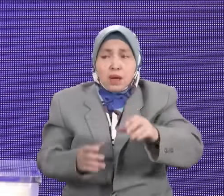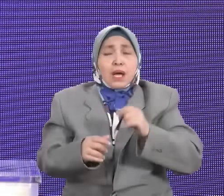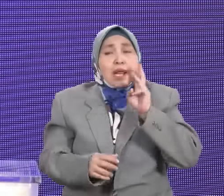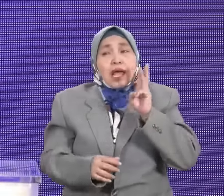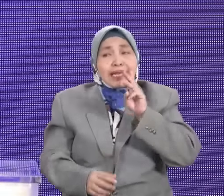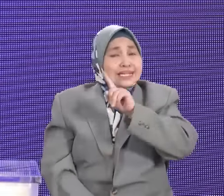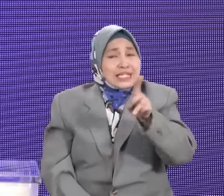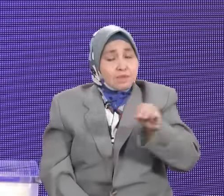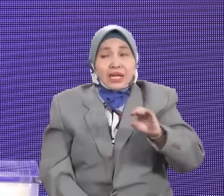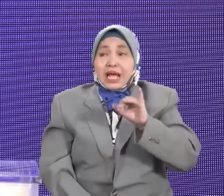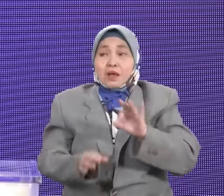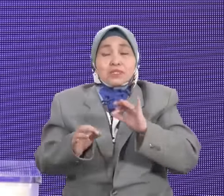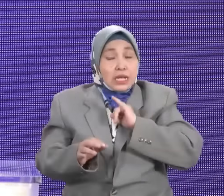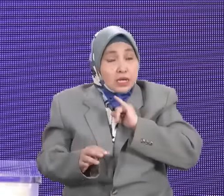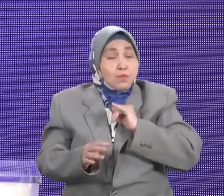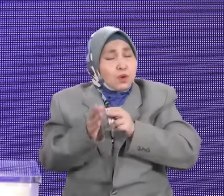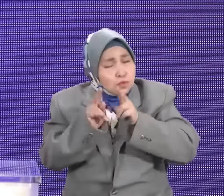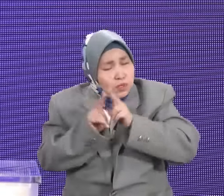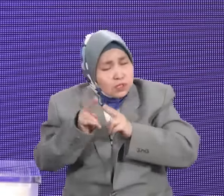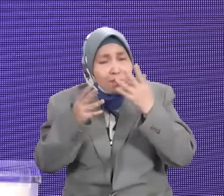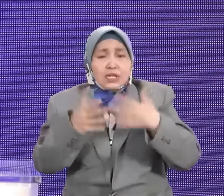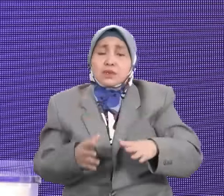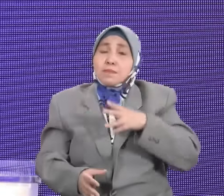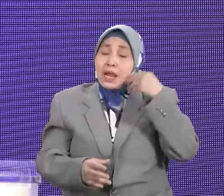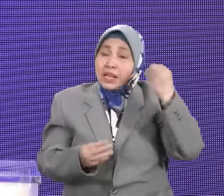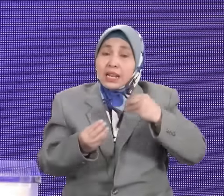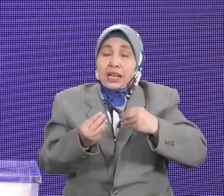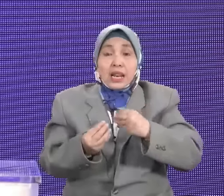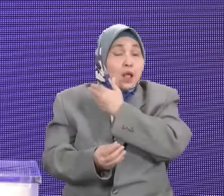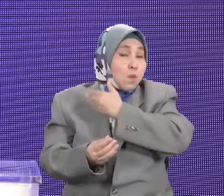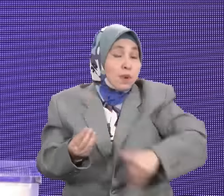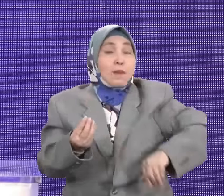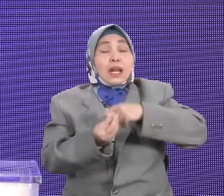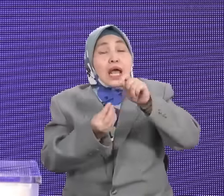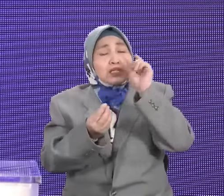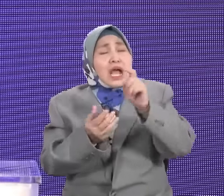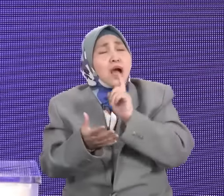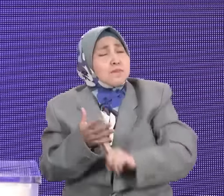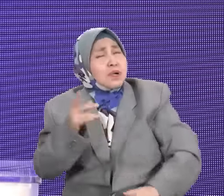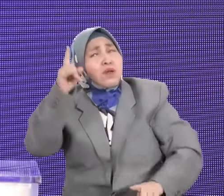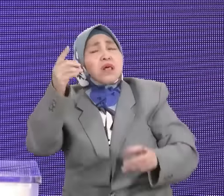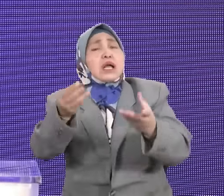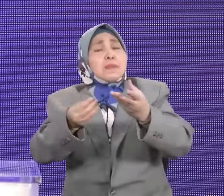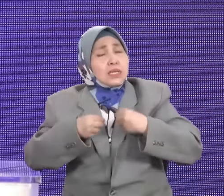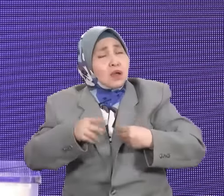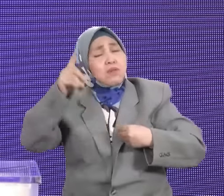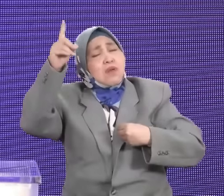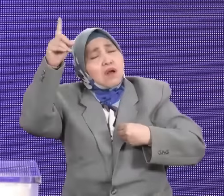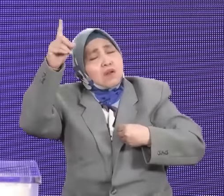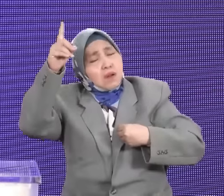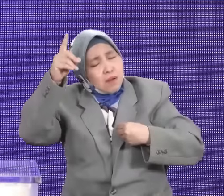zam-zam Kalau saya berusaha Bali umroh balik Haji ini rasul-rasanya apa Allah akan bagi ya Allah saya yakin Engkau adalah